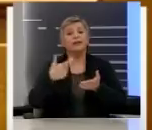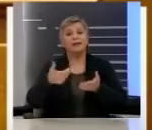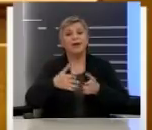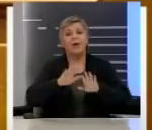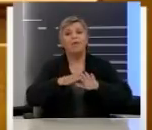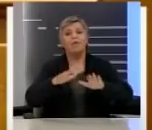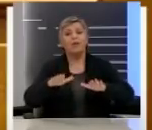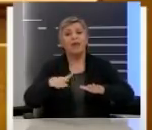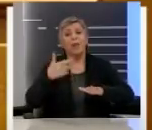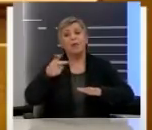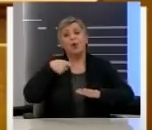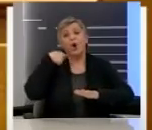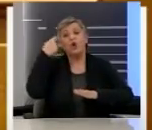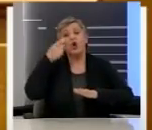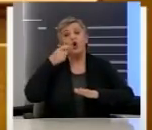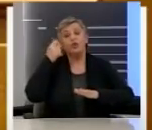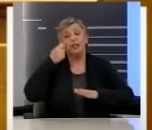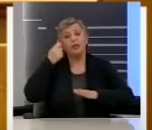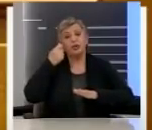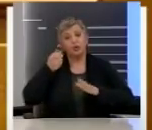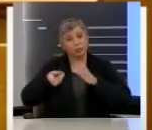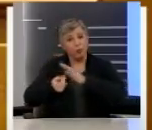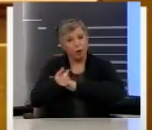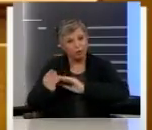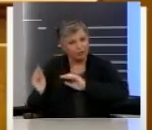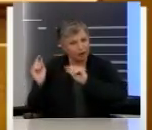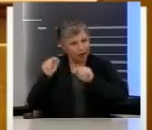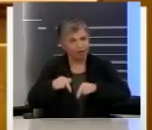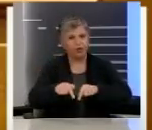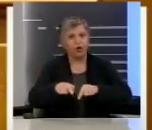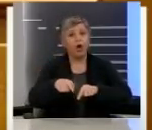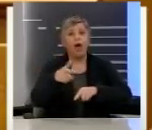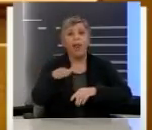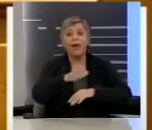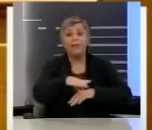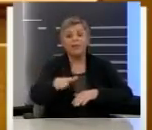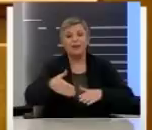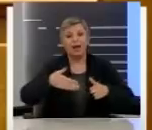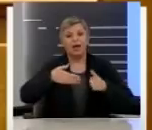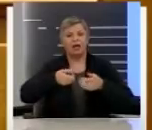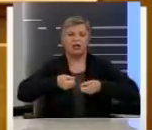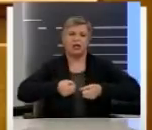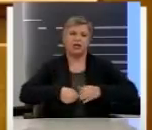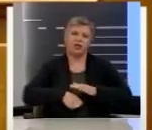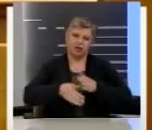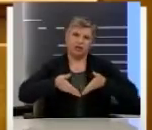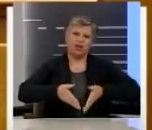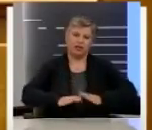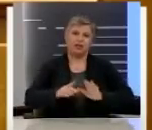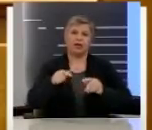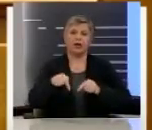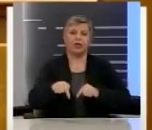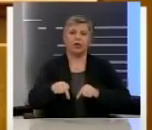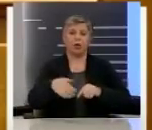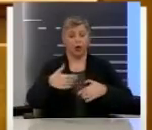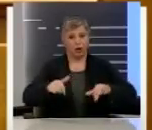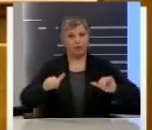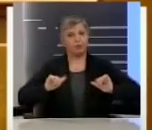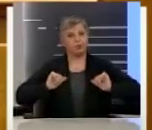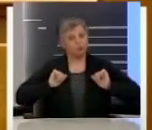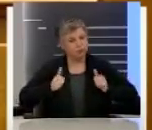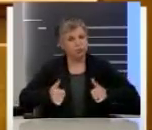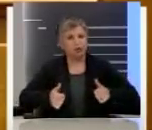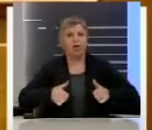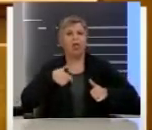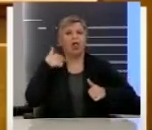Ελλάδα. Είναι αυτή η κυβέρνηση σήμερα που έχει το θάρρος και το σθένος να προχωρήσει σε μεγάλες τομές, να